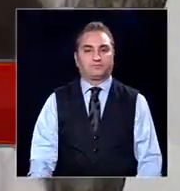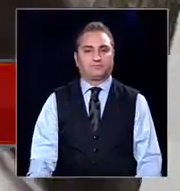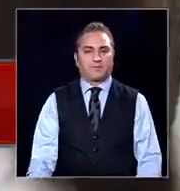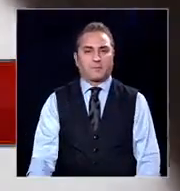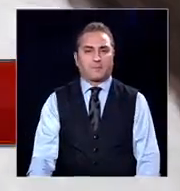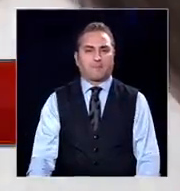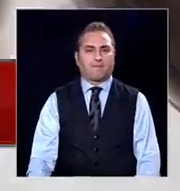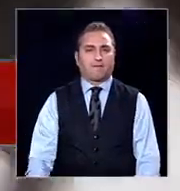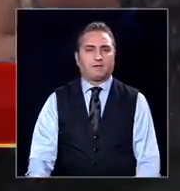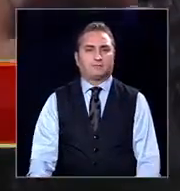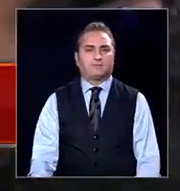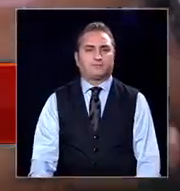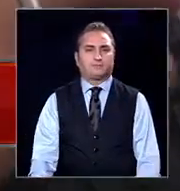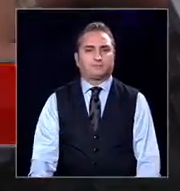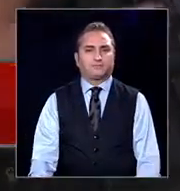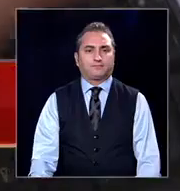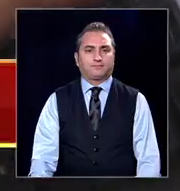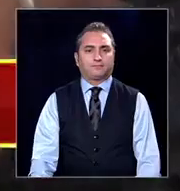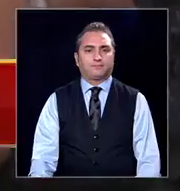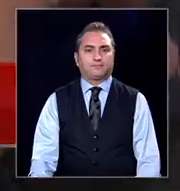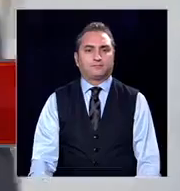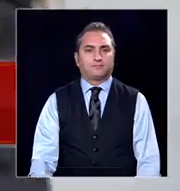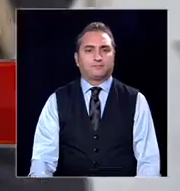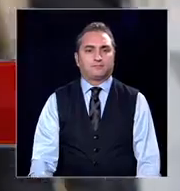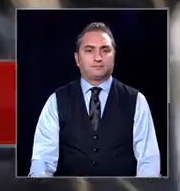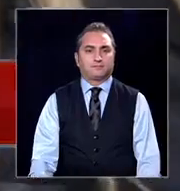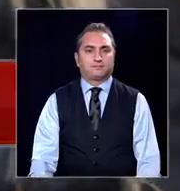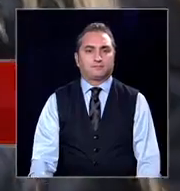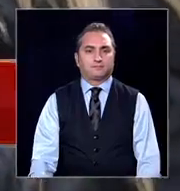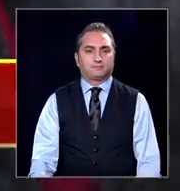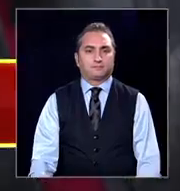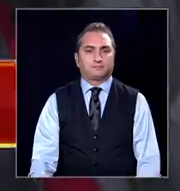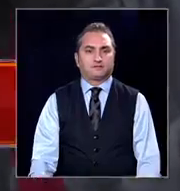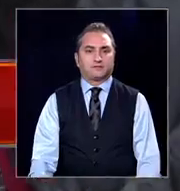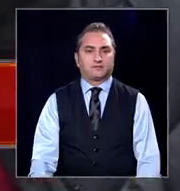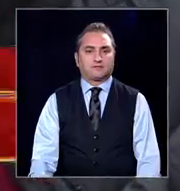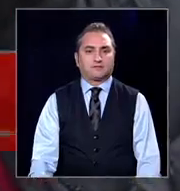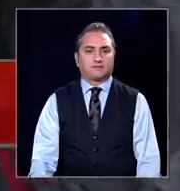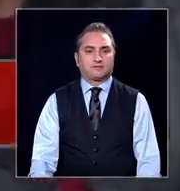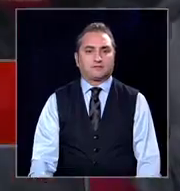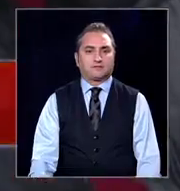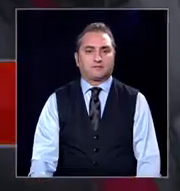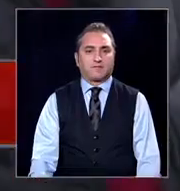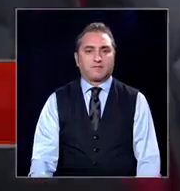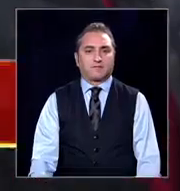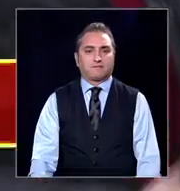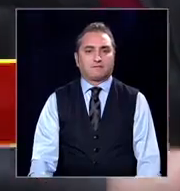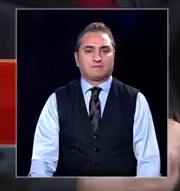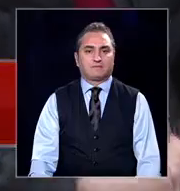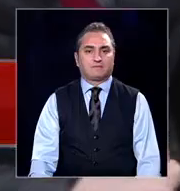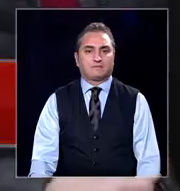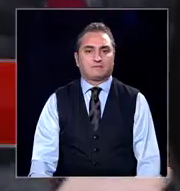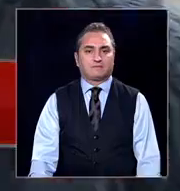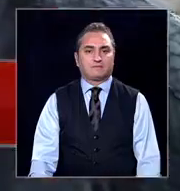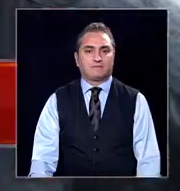İnternetten para transferi yapıyor musunuz? Herhalde yapıyoruz. EFT yapıyorum. İnternet bankacılığı çok büyük rahat. Artık 7-24 EFT yapılabilecek